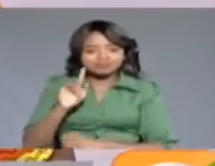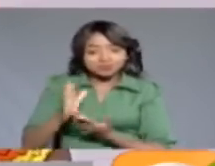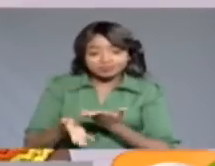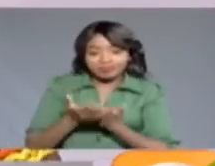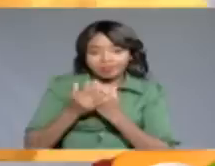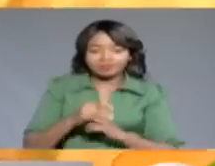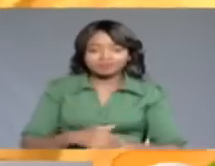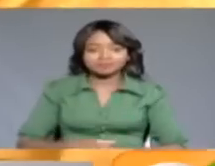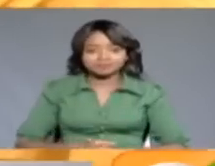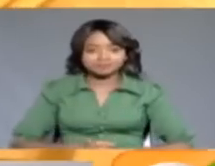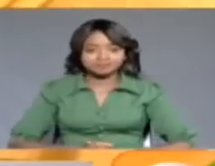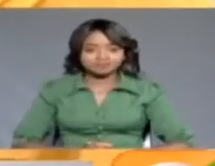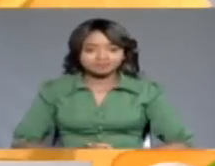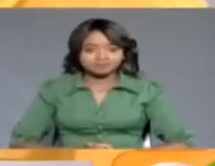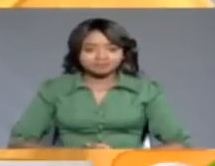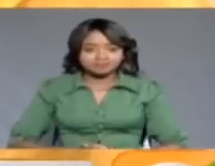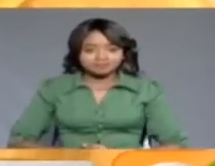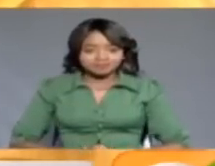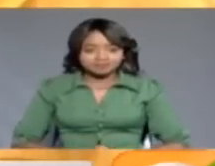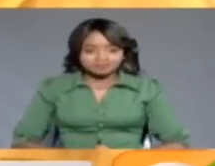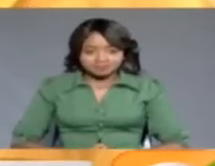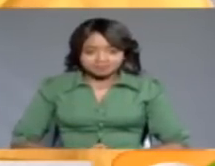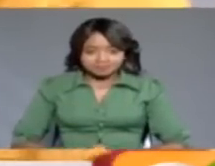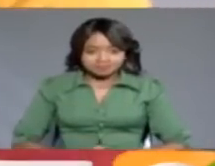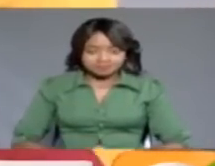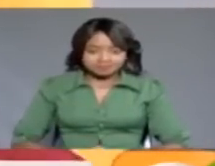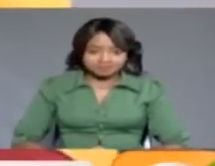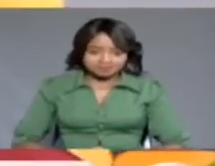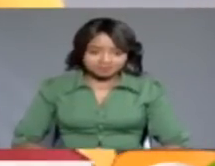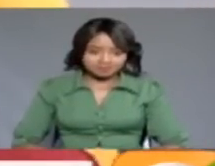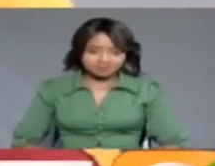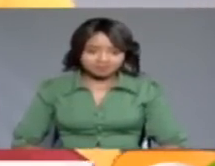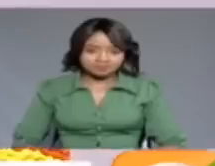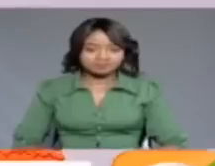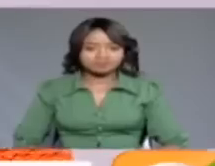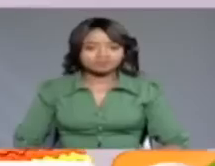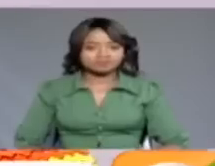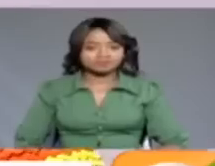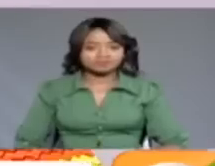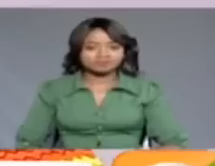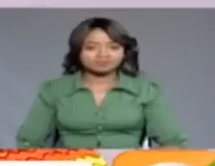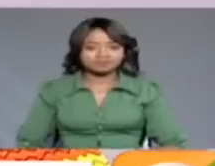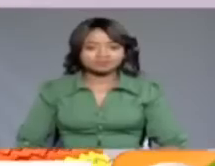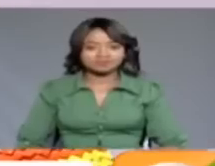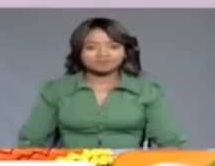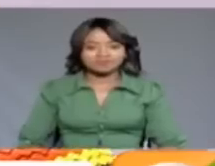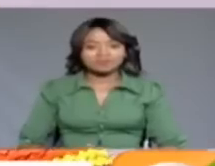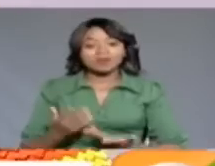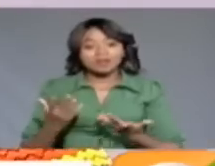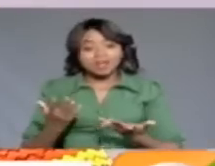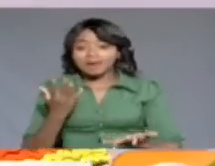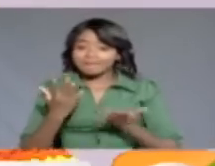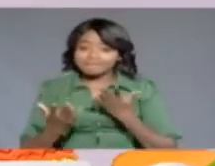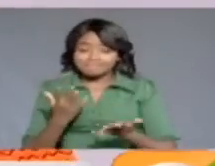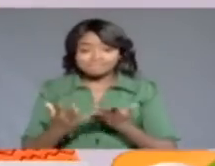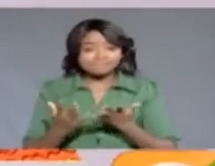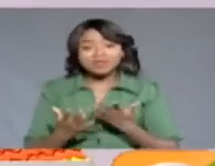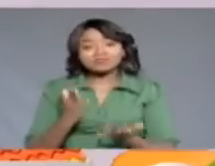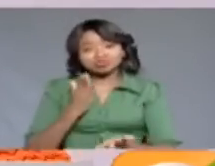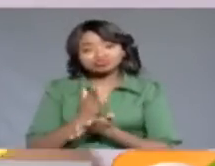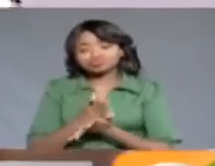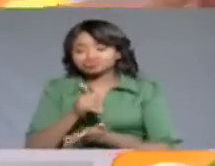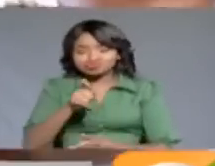namkanya na msemesha ni kama sasa yule binti anaweza kufuata rafiki zake. Kuna lazima akose rafiki wawili watatu wa kiume. Kwa kumwambia huyu mzinu lakini namna